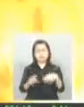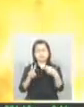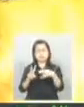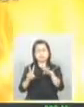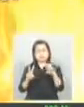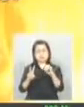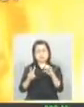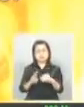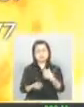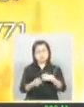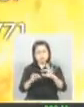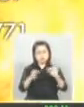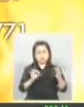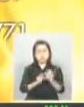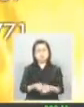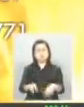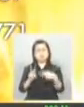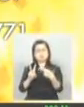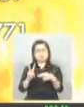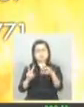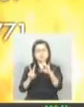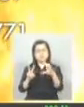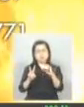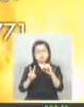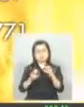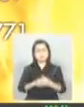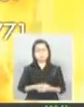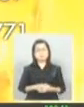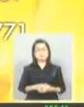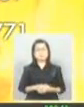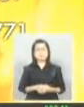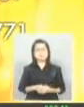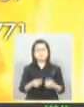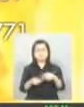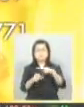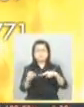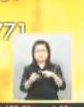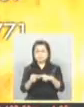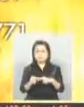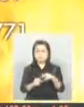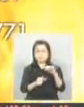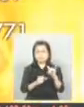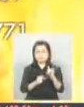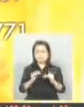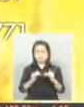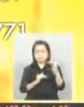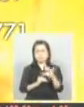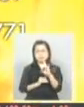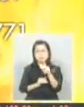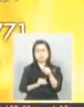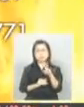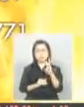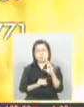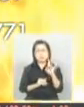ทนะคะทองรูปพรรณค่ะอยู่ที่ 2,850 บาทค่ะส่วนดอลลาร์เยนนะคะแข็งค่าขึ้นมาอยู่ที่ 81.68